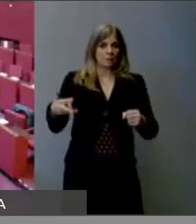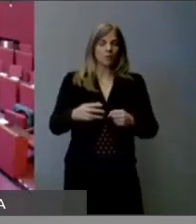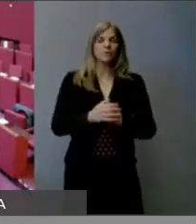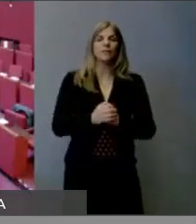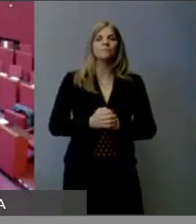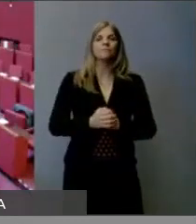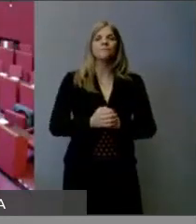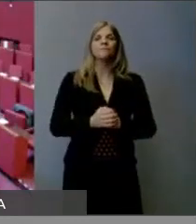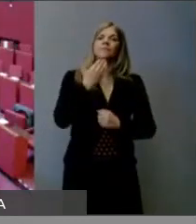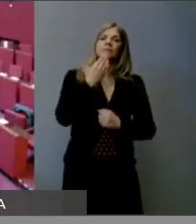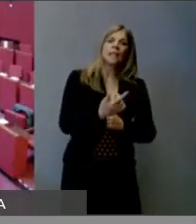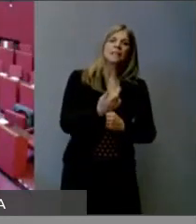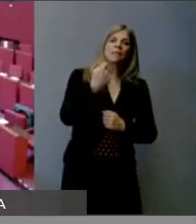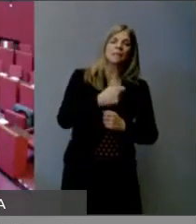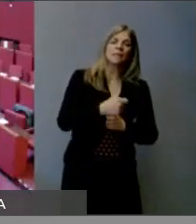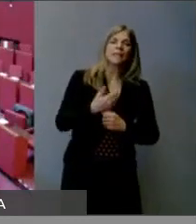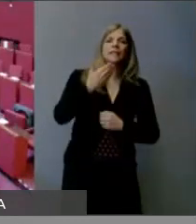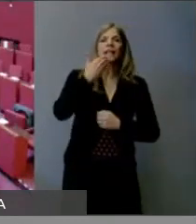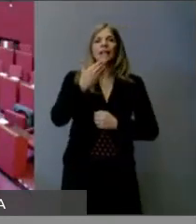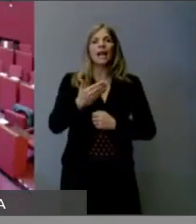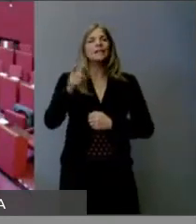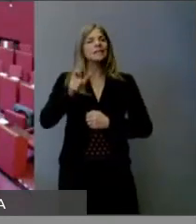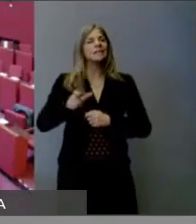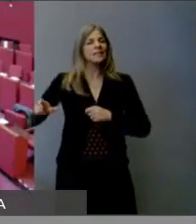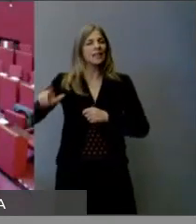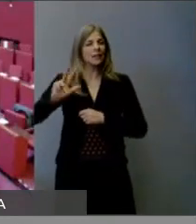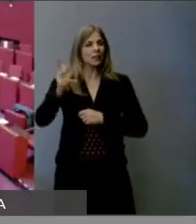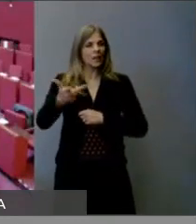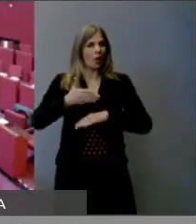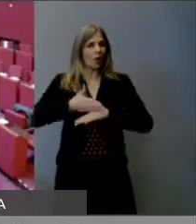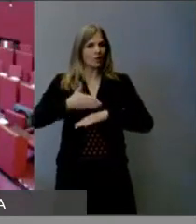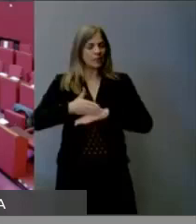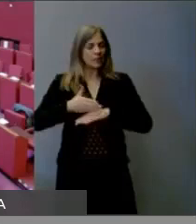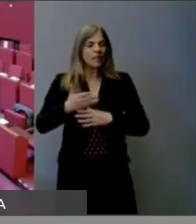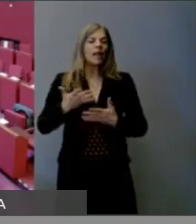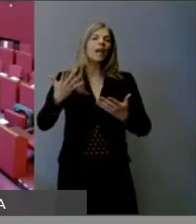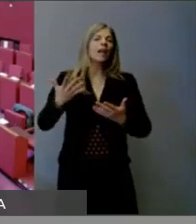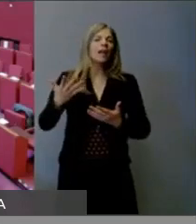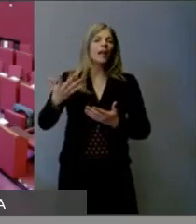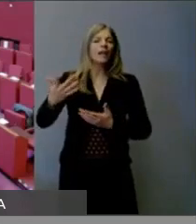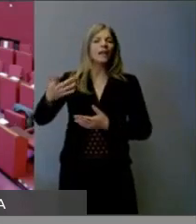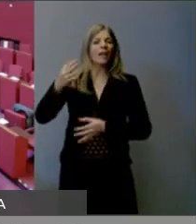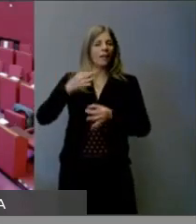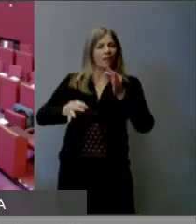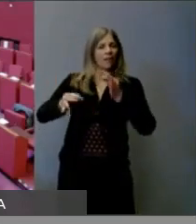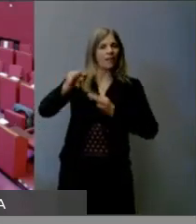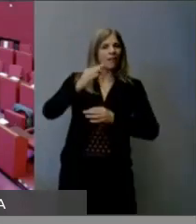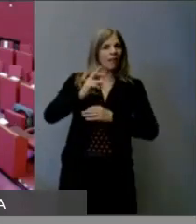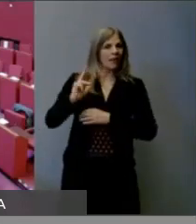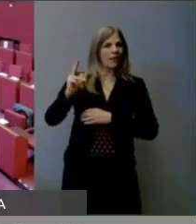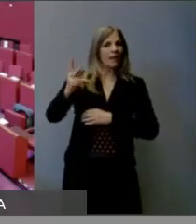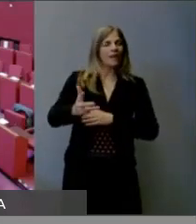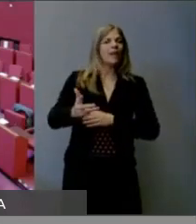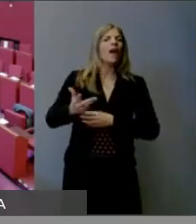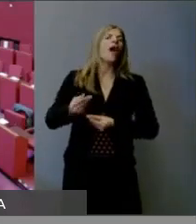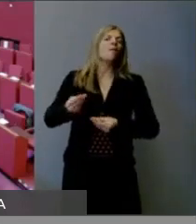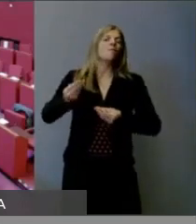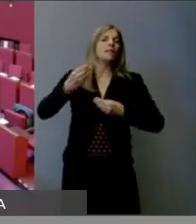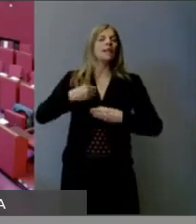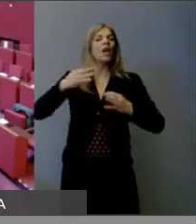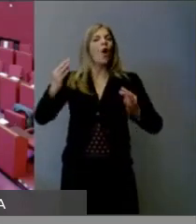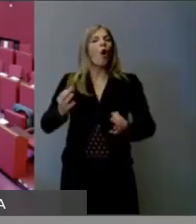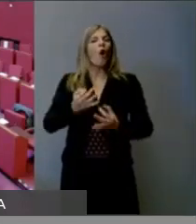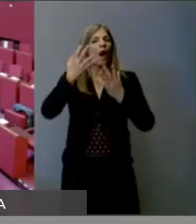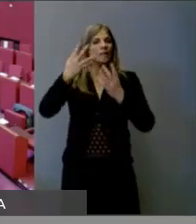Grazie Presidente, grazie consiglieri che mi date la possibilità di, come dire, di rispondere alle vostre